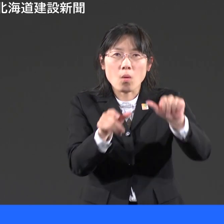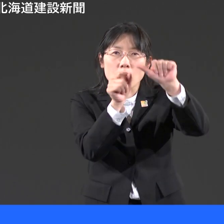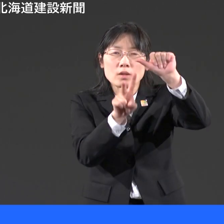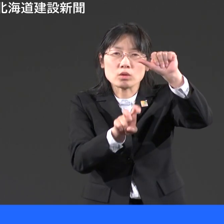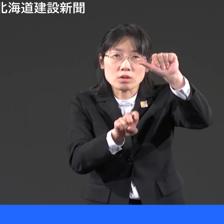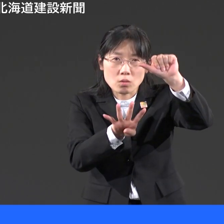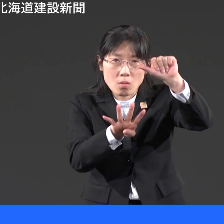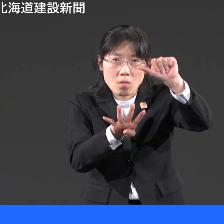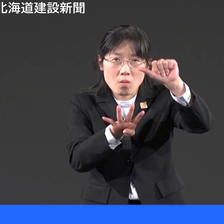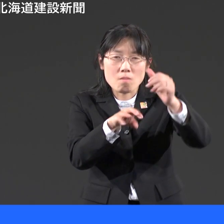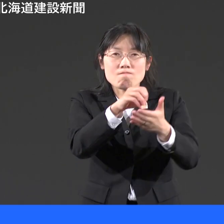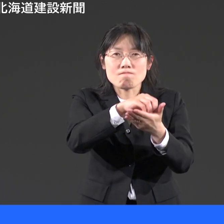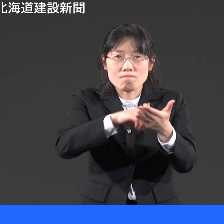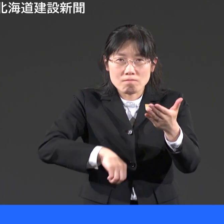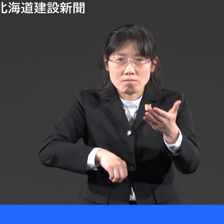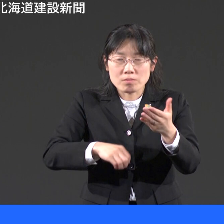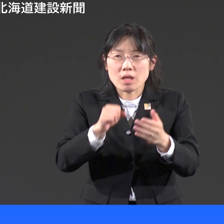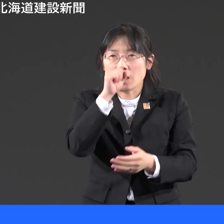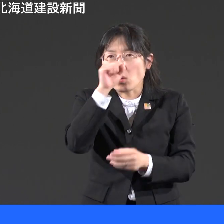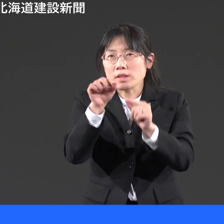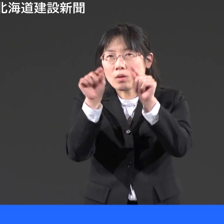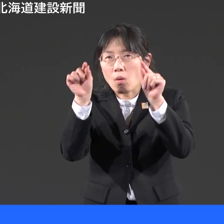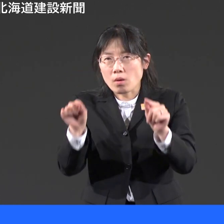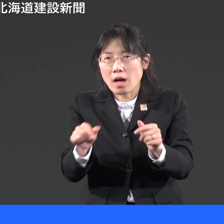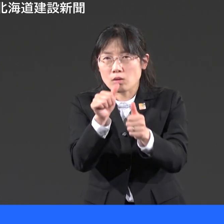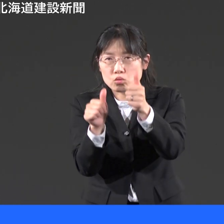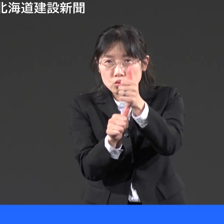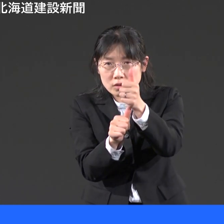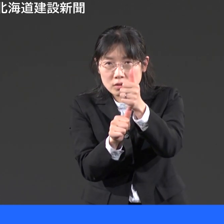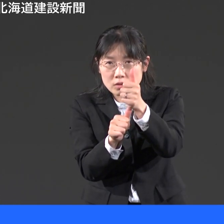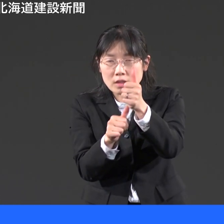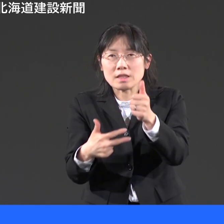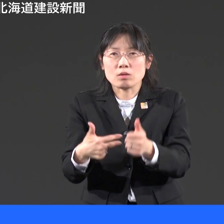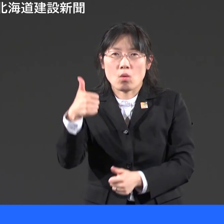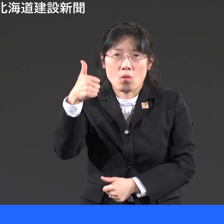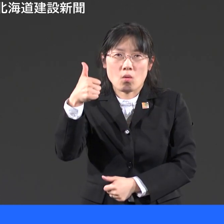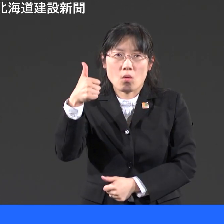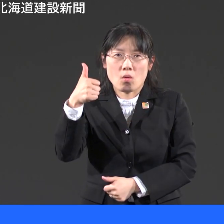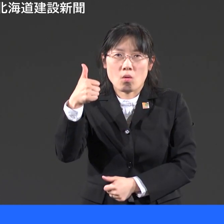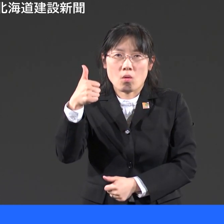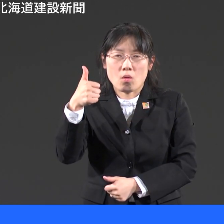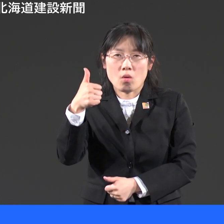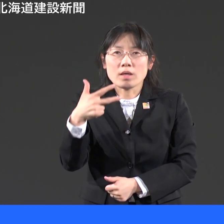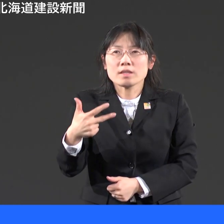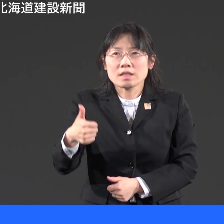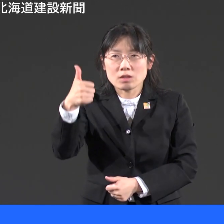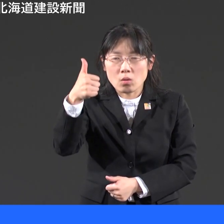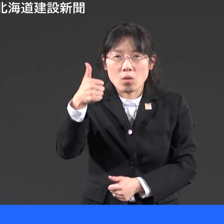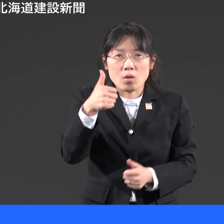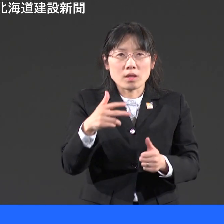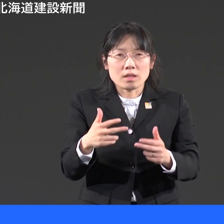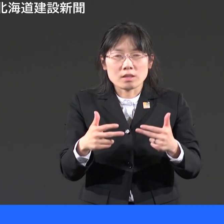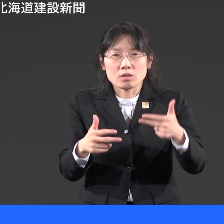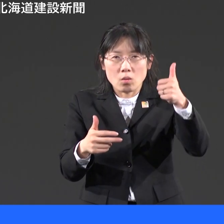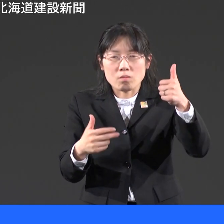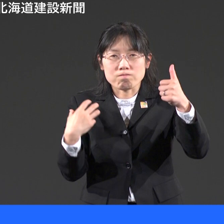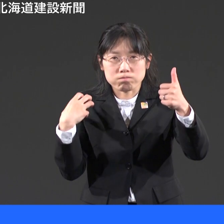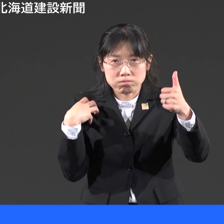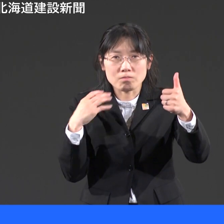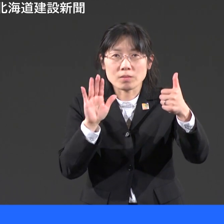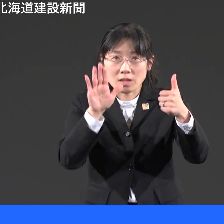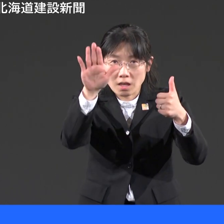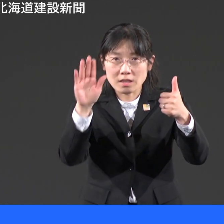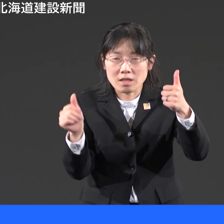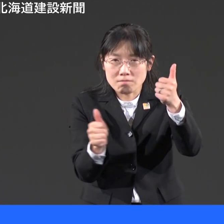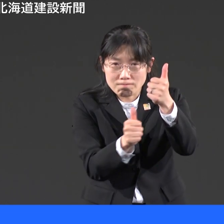任される吉岡副市長について、市長就任後から8年間市政を一緒に支えてきたと思うんです